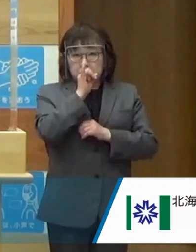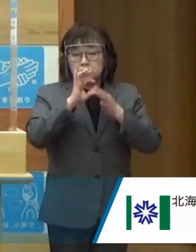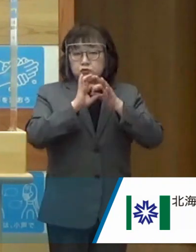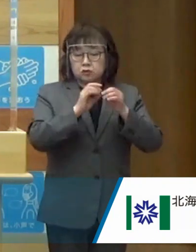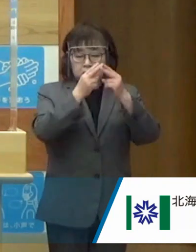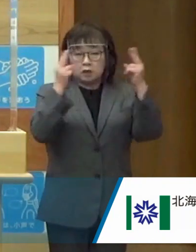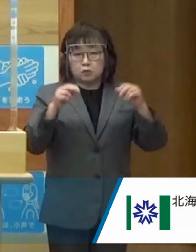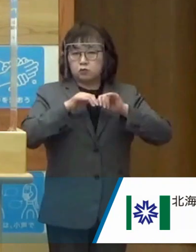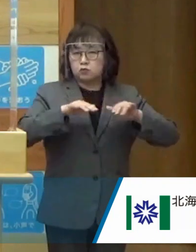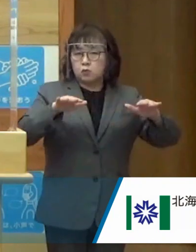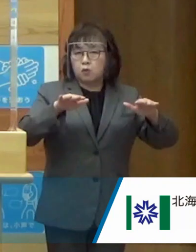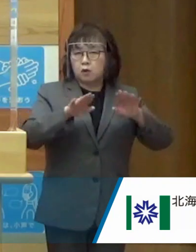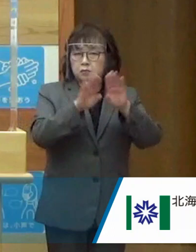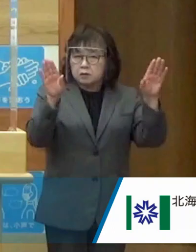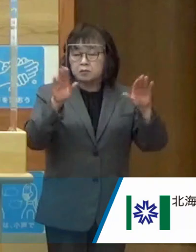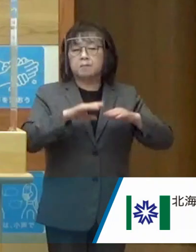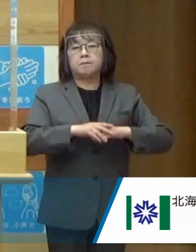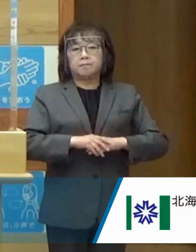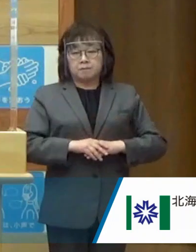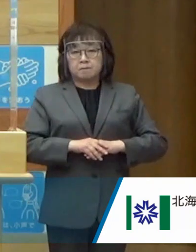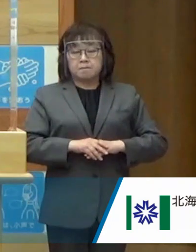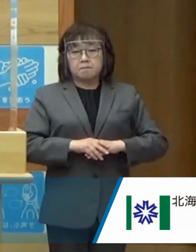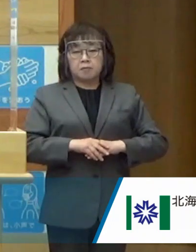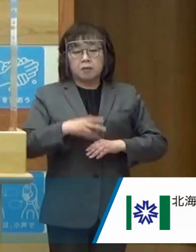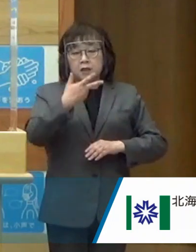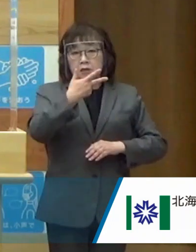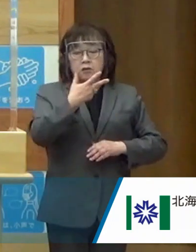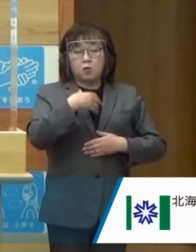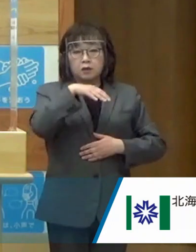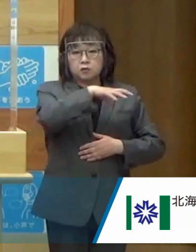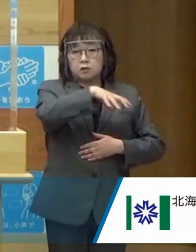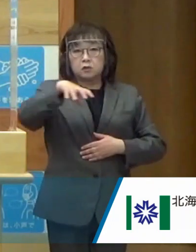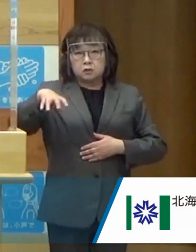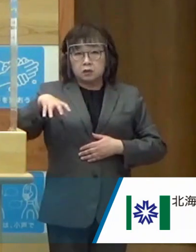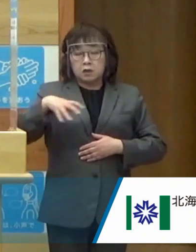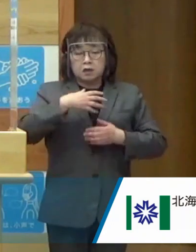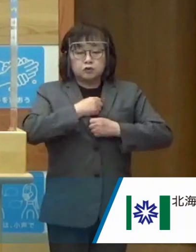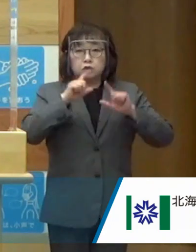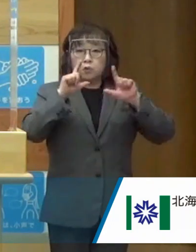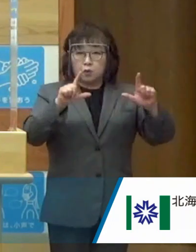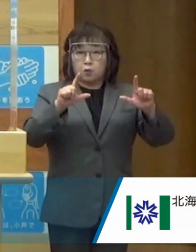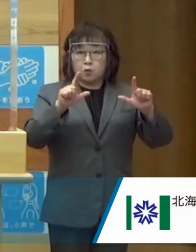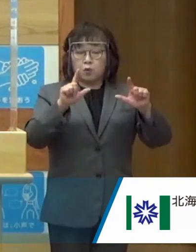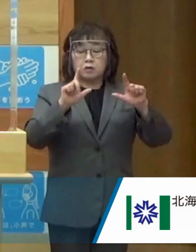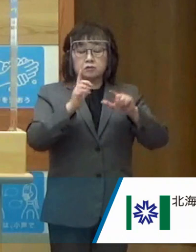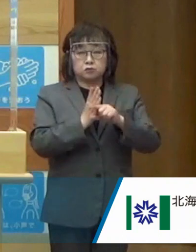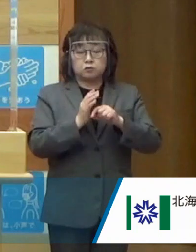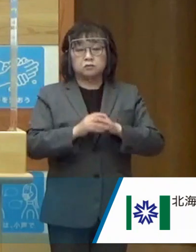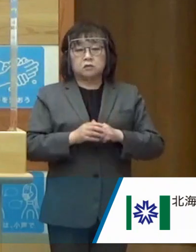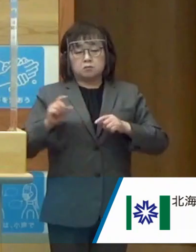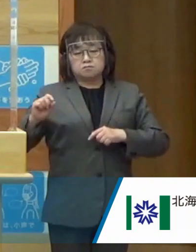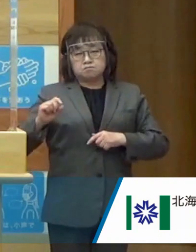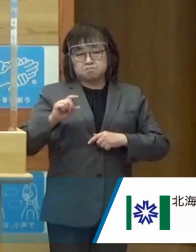き続き全道で流行入りをしておりまして、7つの保健所管内で注意報が発令をされ、